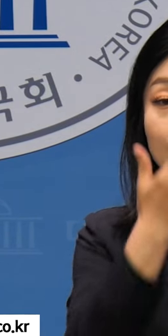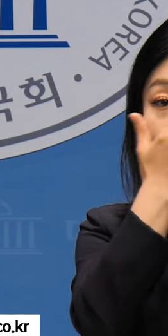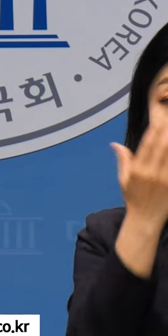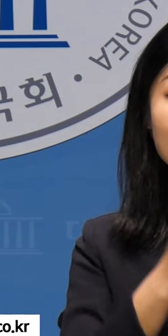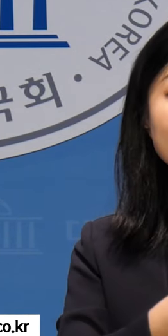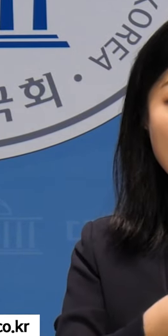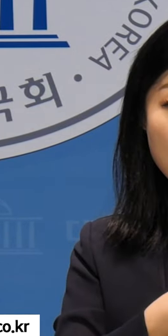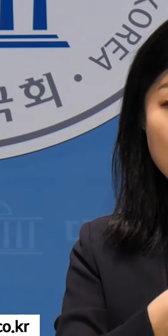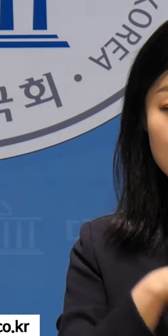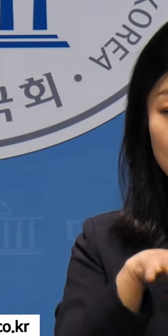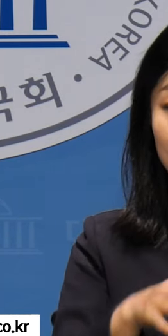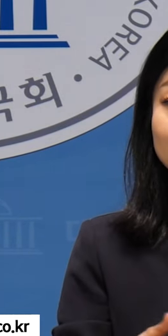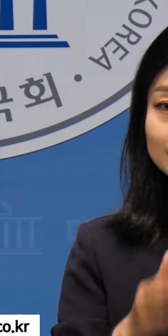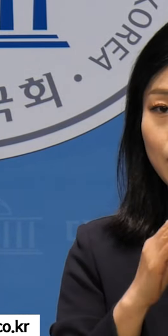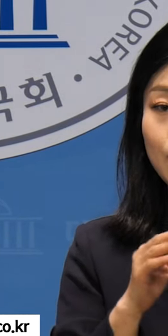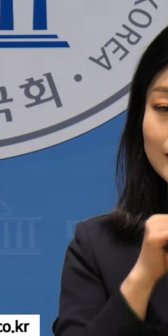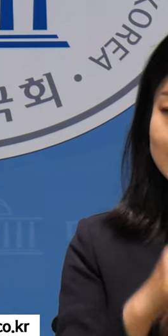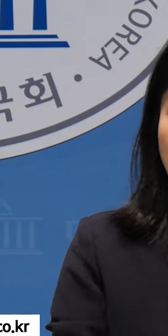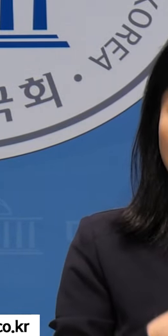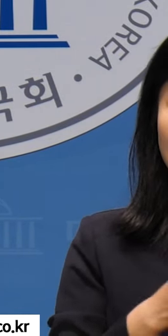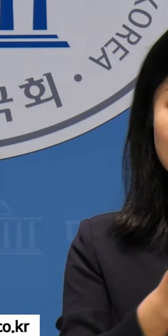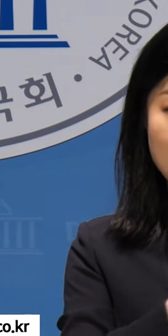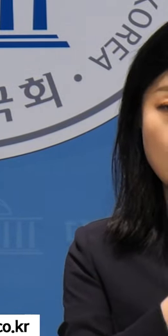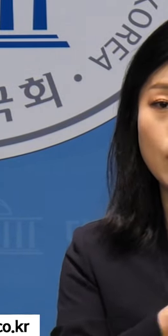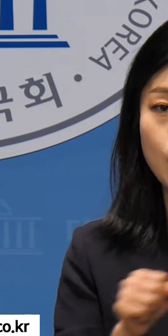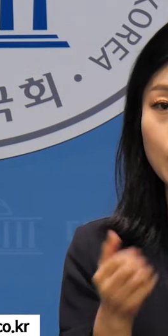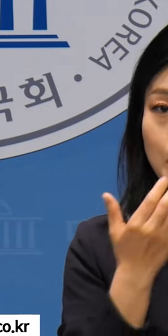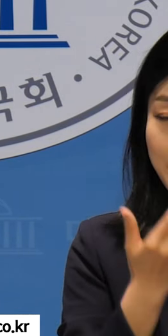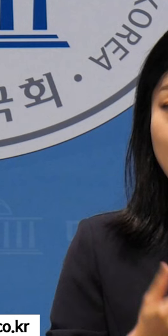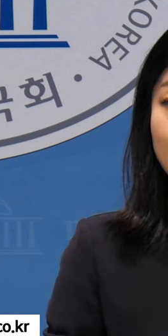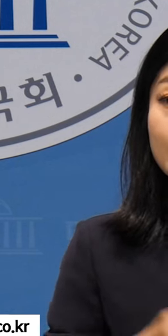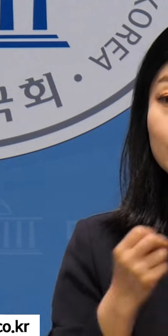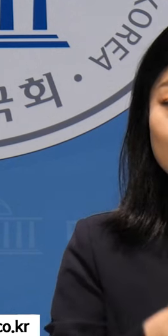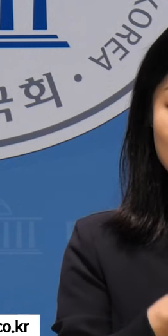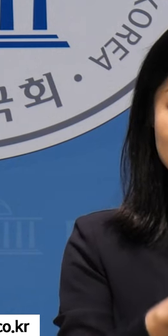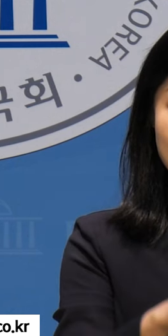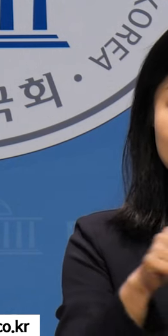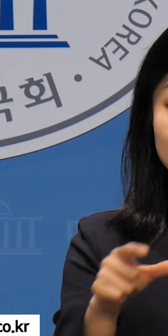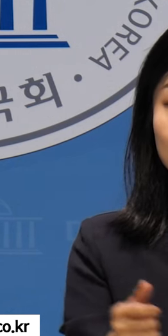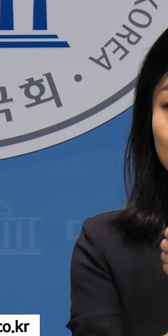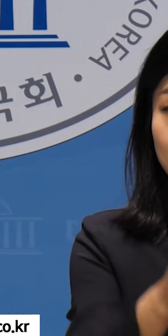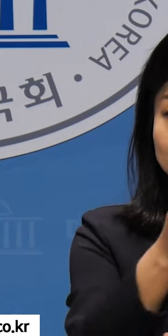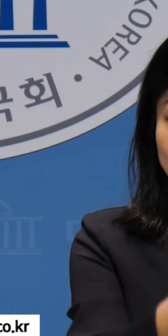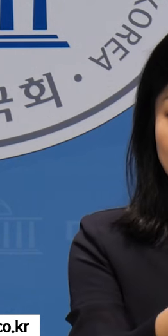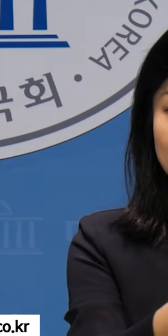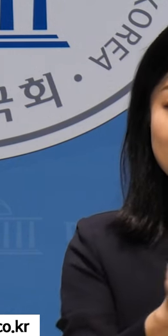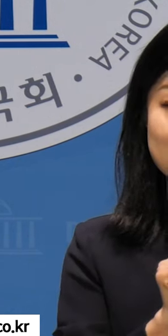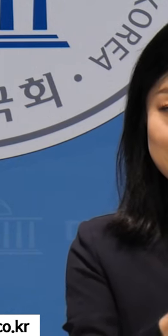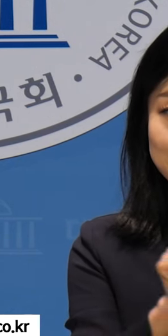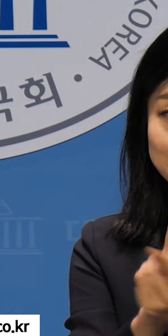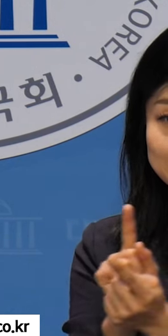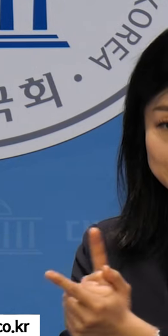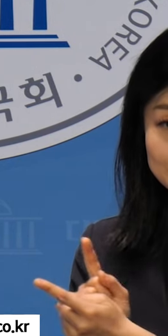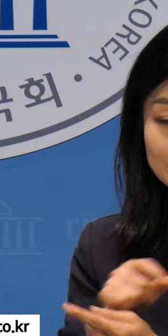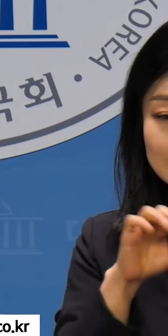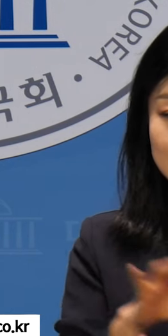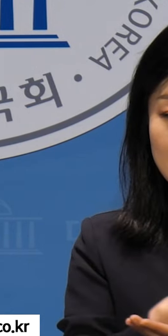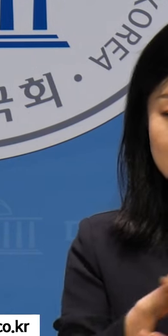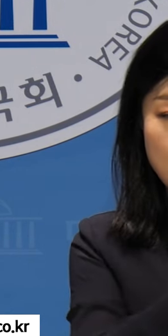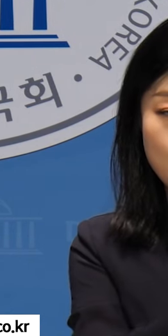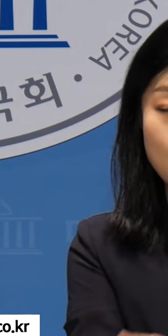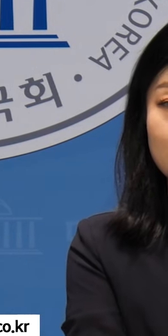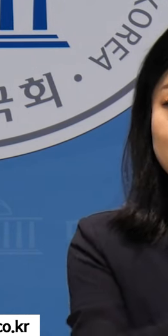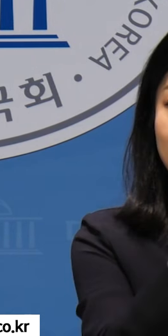청년 당원전을 신설하여 자유로운 청년 당원 활동을 보장하고 각 지역 청년위원회와 시도당 청년위에 예산 권한을